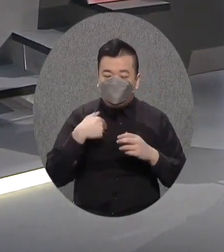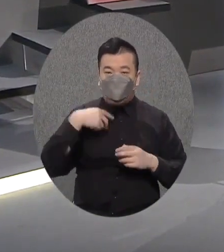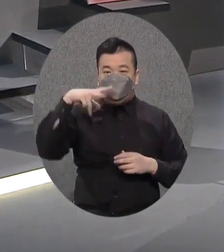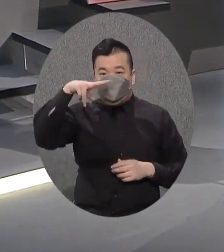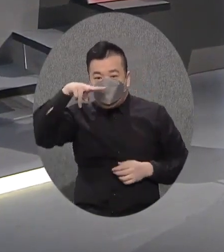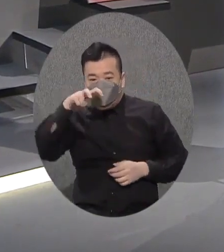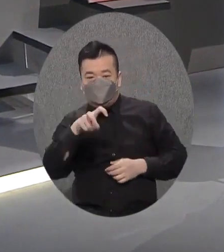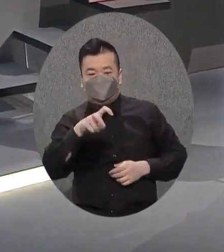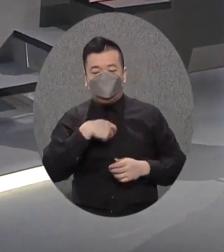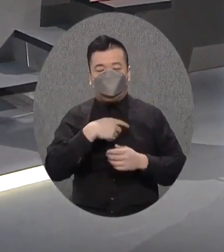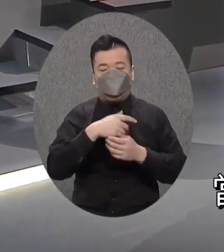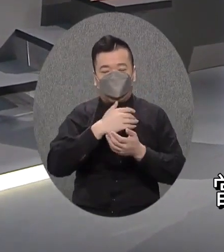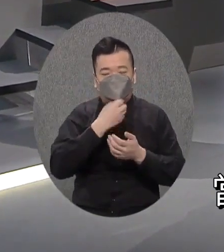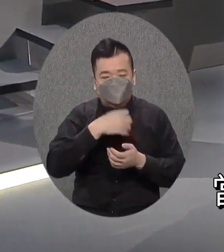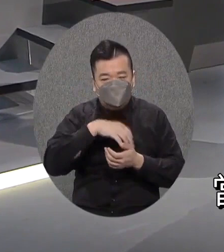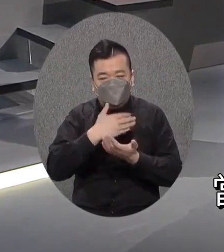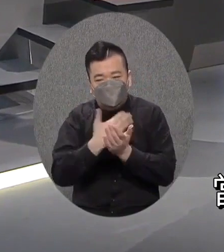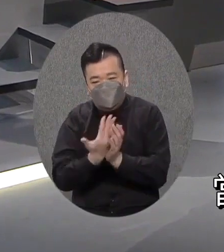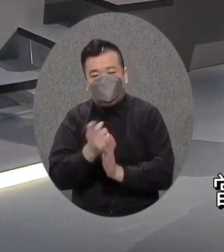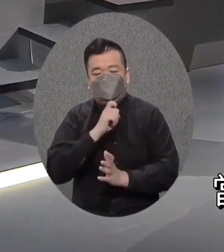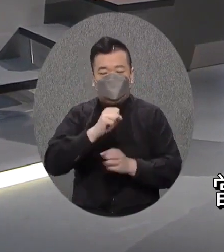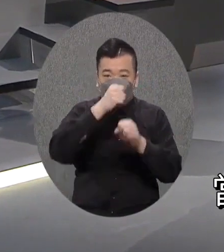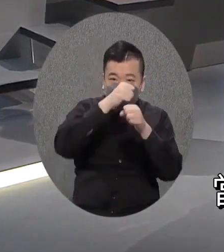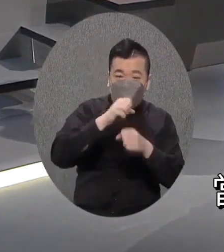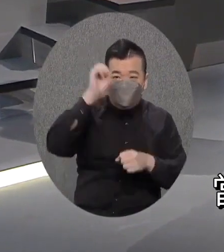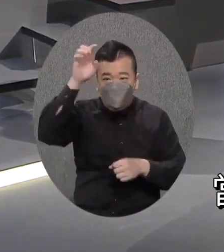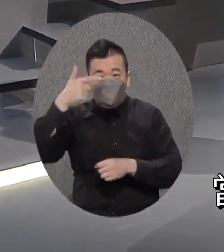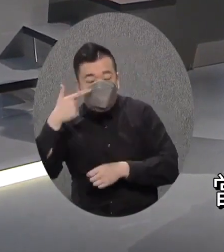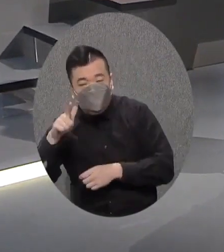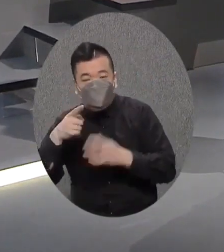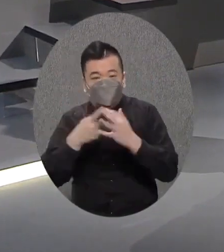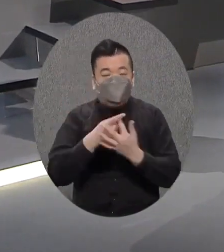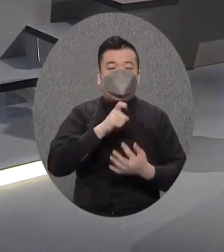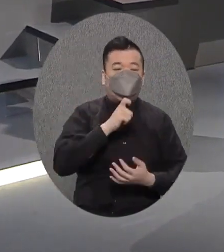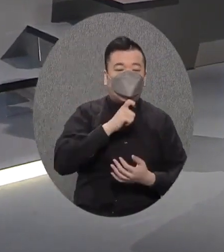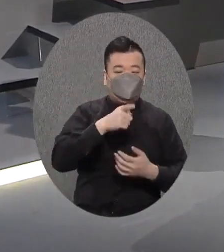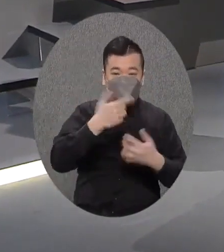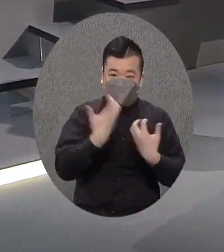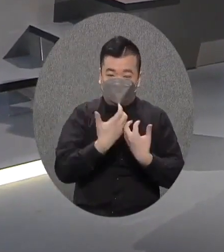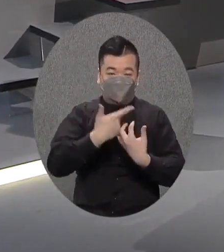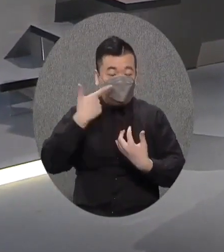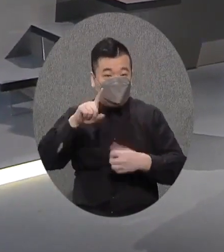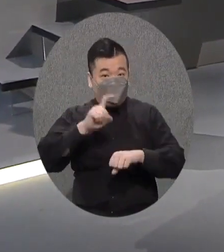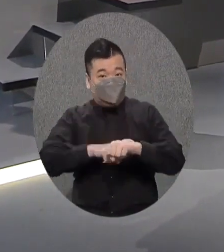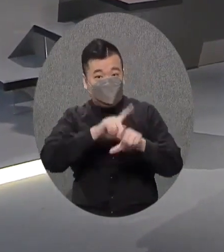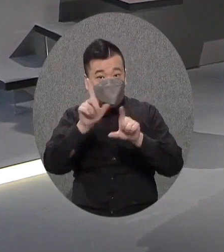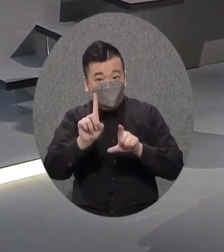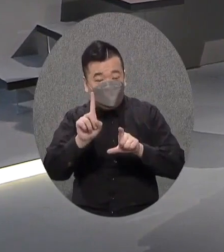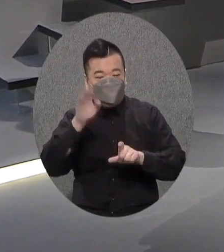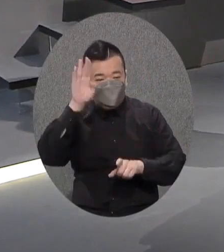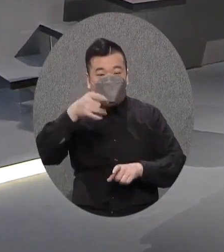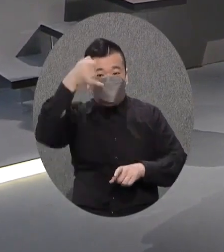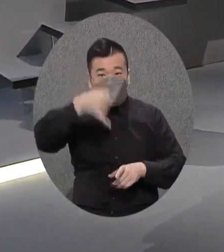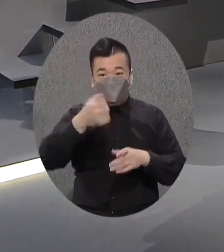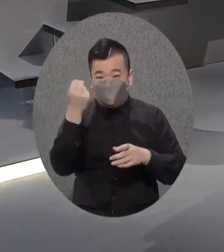原來走過唔同嘅路，當中嘅實驗性有創新有突破。嚟到數碼時代，究竟突破會係點咧？不如我哋下